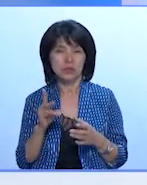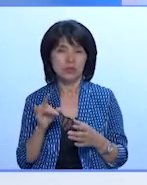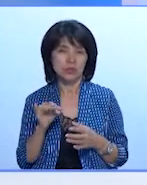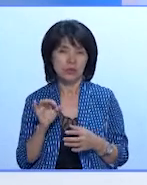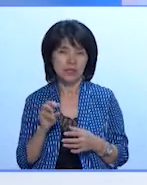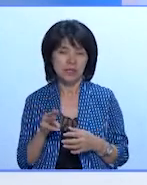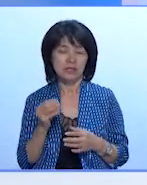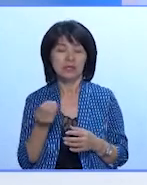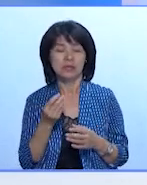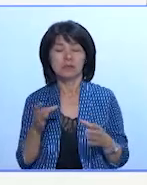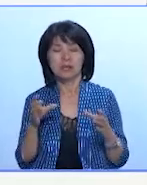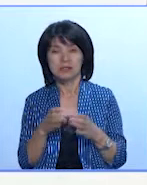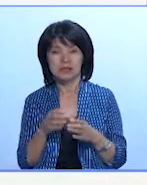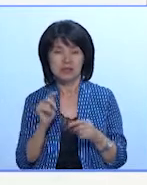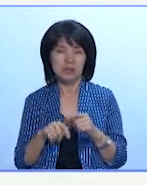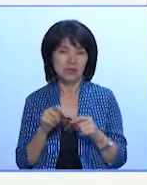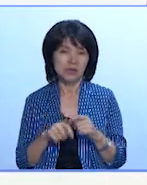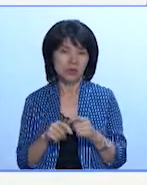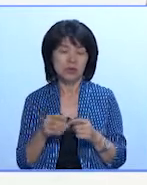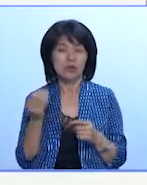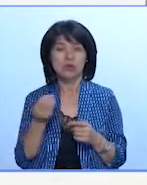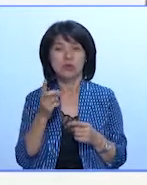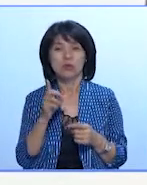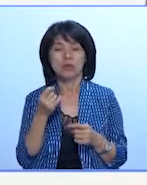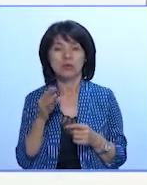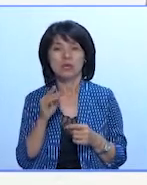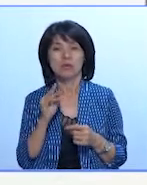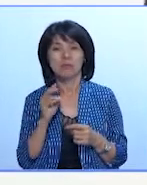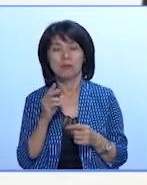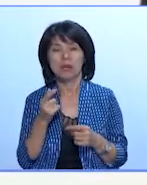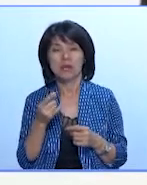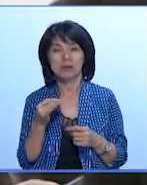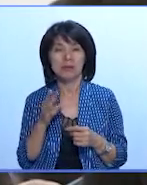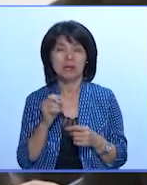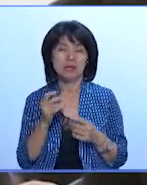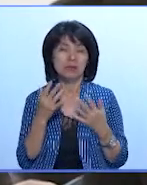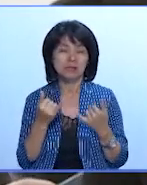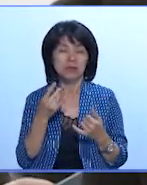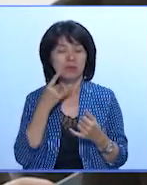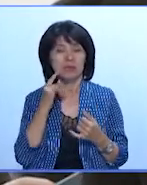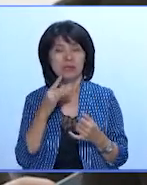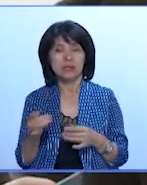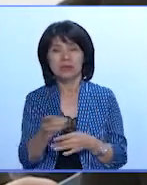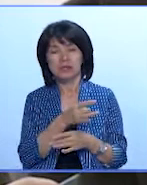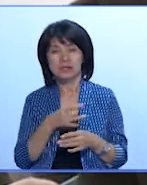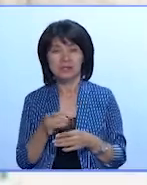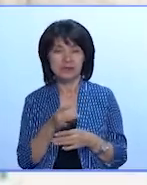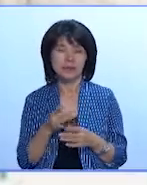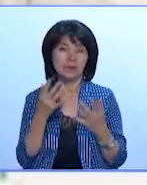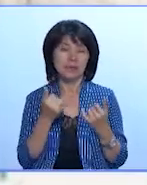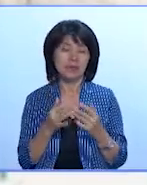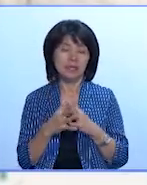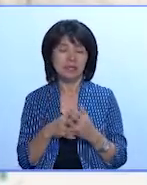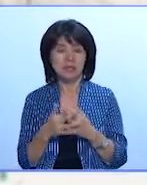контроля в ходе визита бауржана боевик в павлодарский регион жители 16 многоквартирных жилых домов села